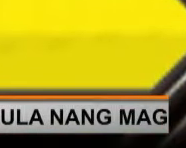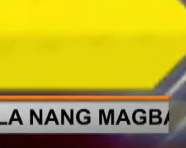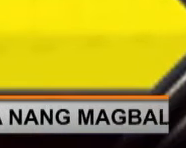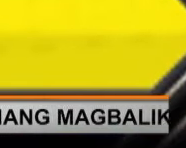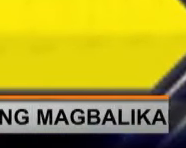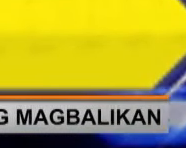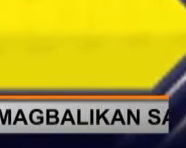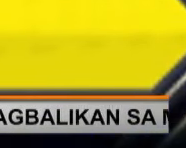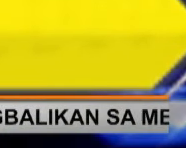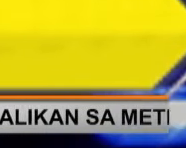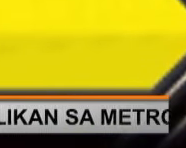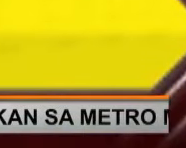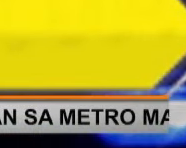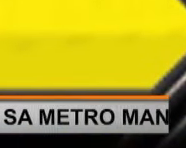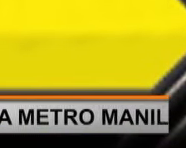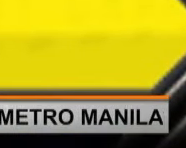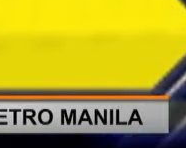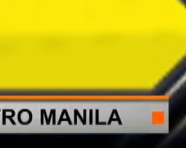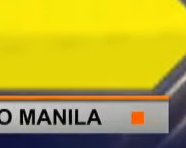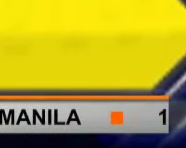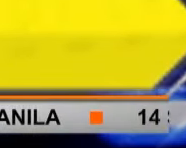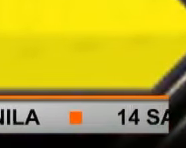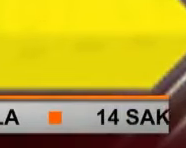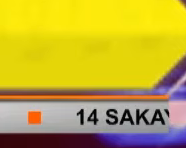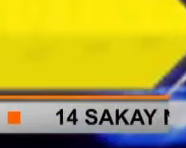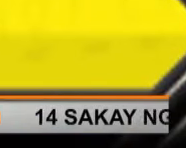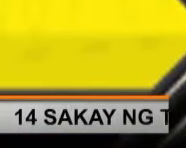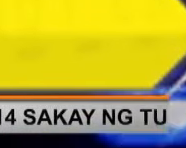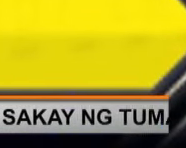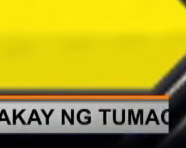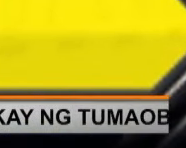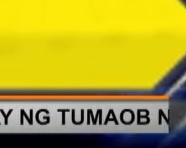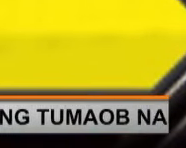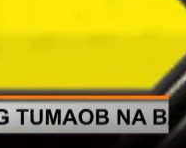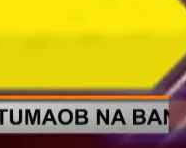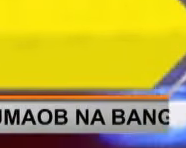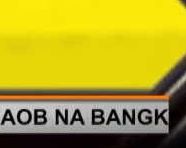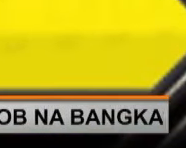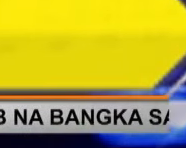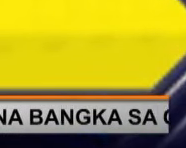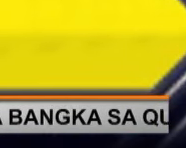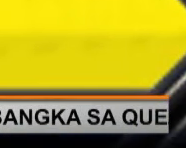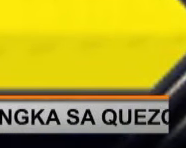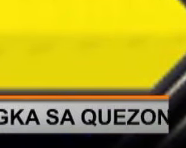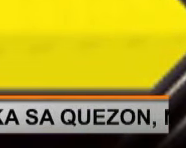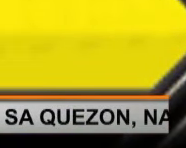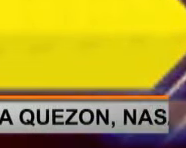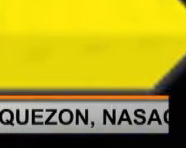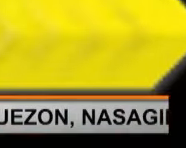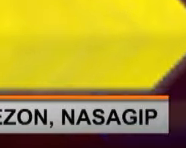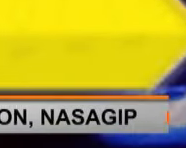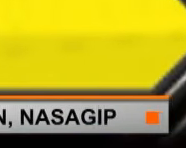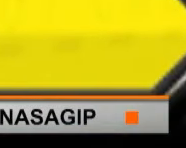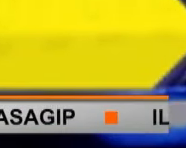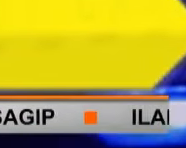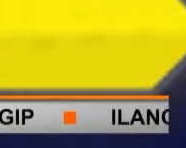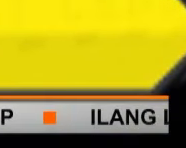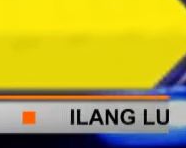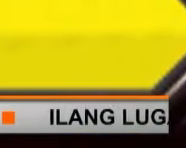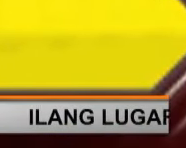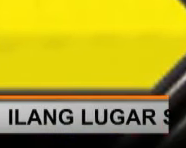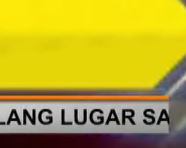mga suspect ang isang coin purse, bag at 69,000 pesos na bypass money. Naharap din ang dalawa sa reklamong paglabag